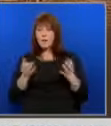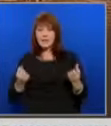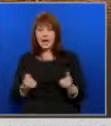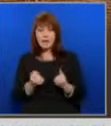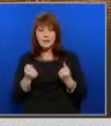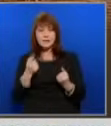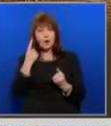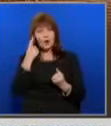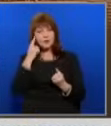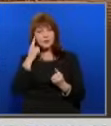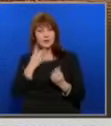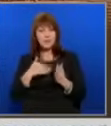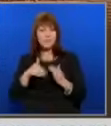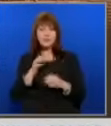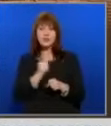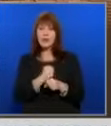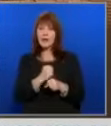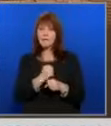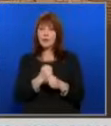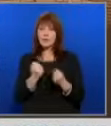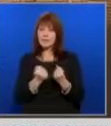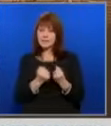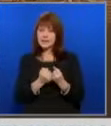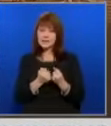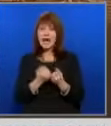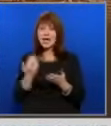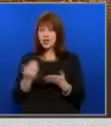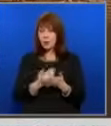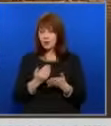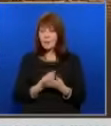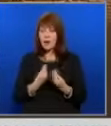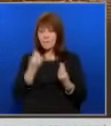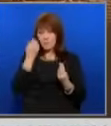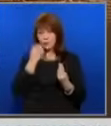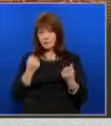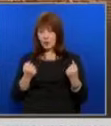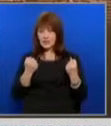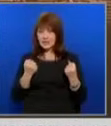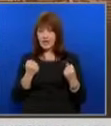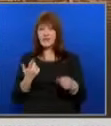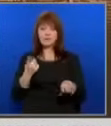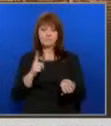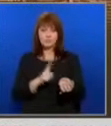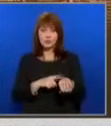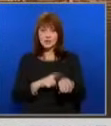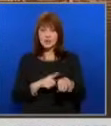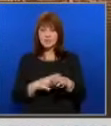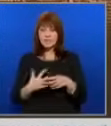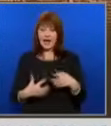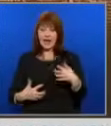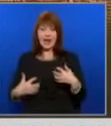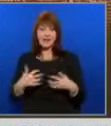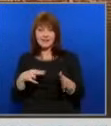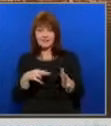означават повече работни места, по-силни икономики, по-малко замърсяване, по-добро здраве, сигурна, достъпна, безопасна енергия за всички,